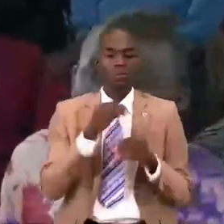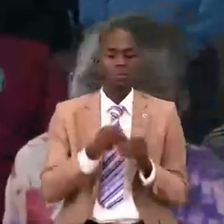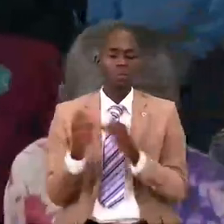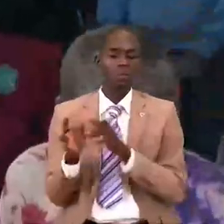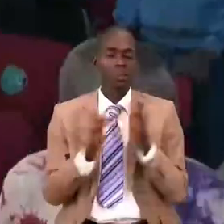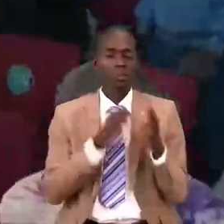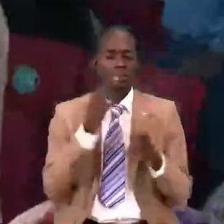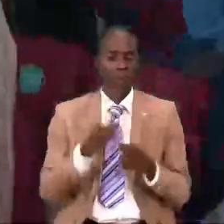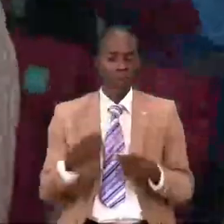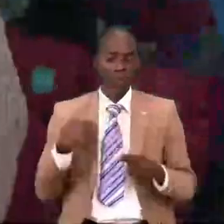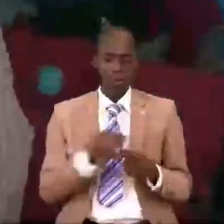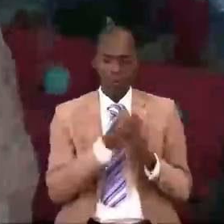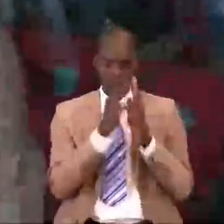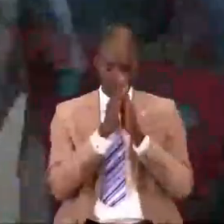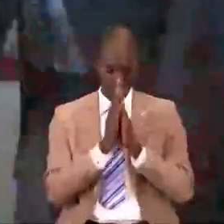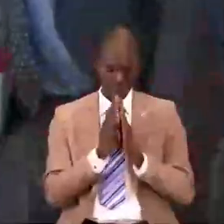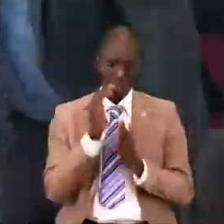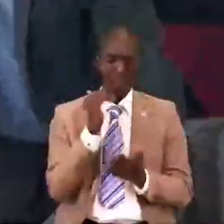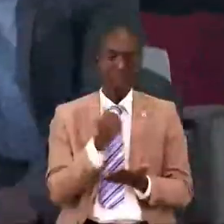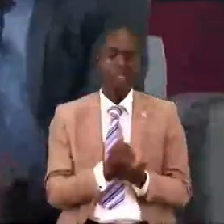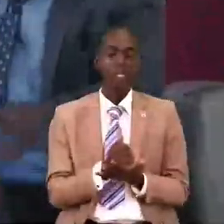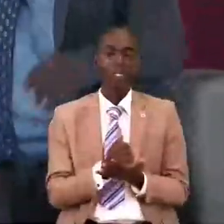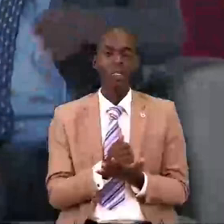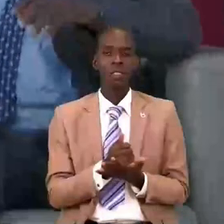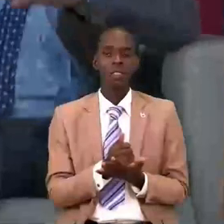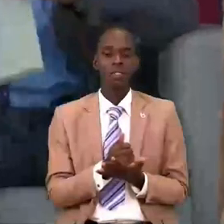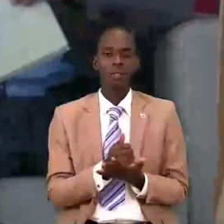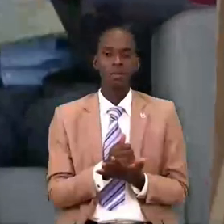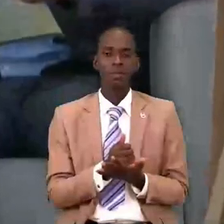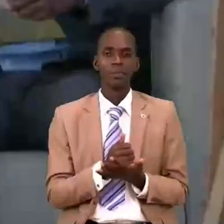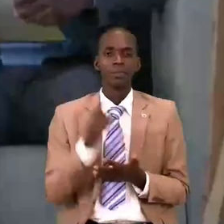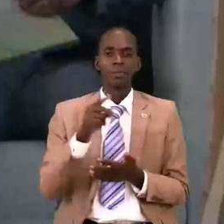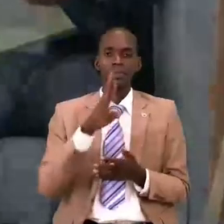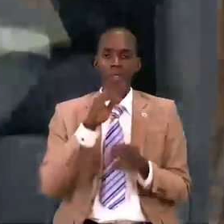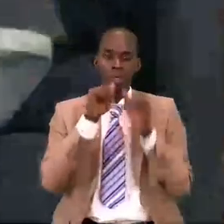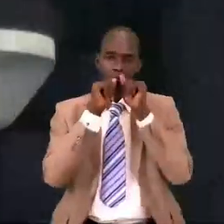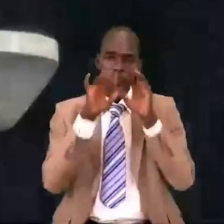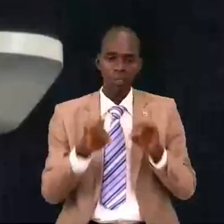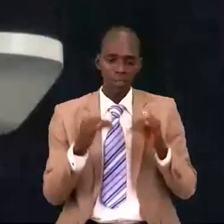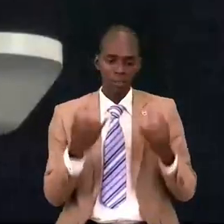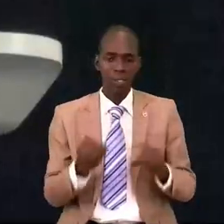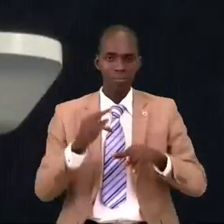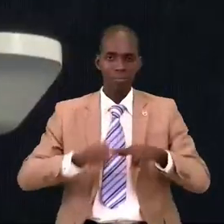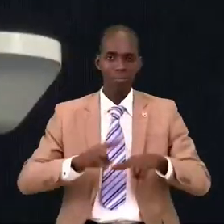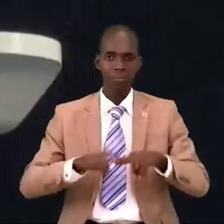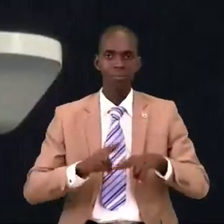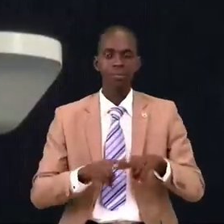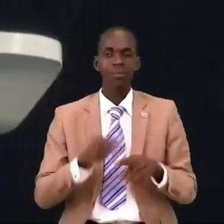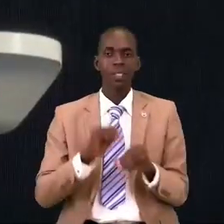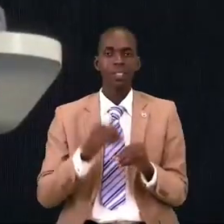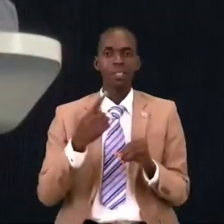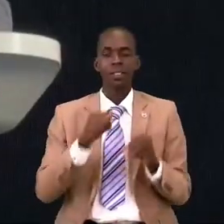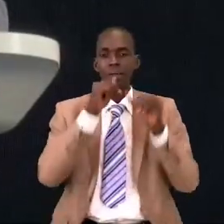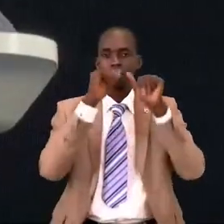Vous êtes bénis déjà, asseyez-vous dans les bénédictions du Seigneur. Ce